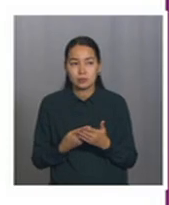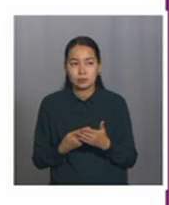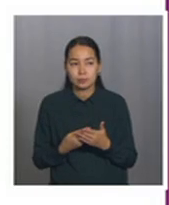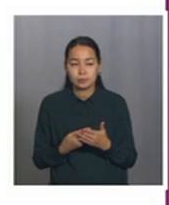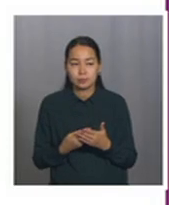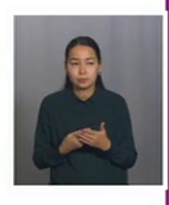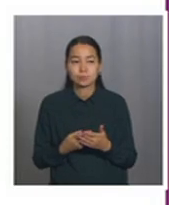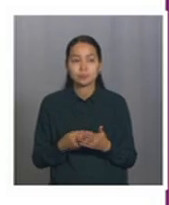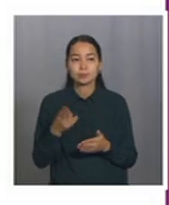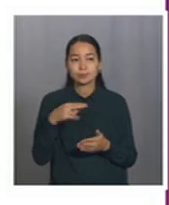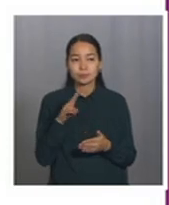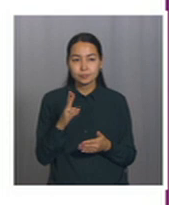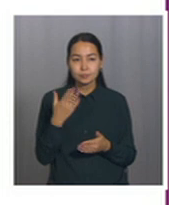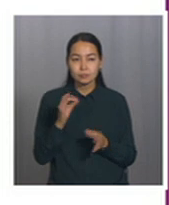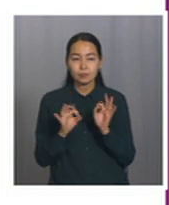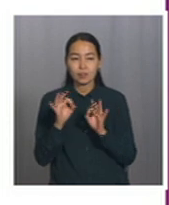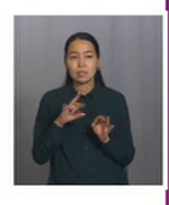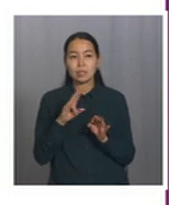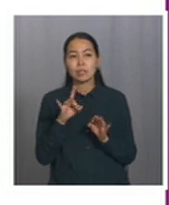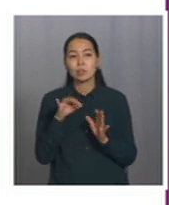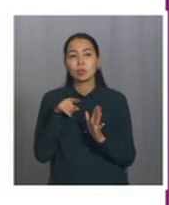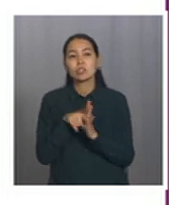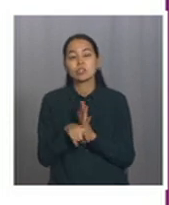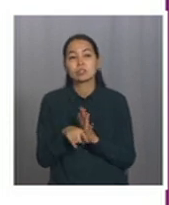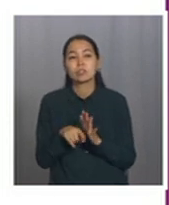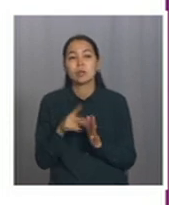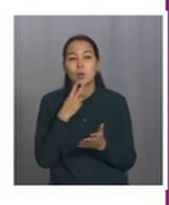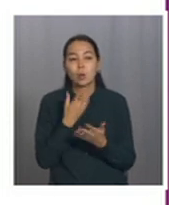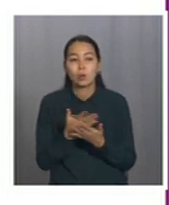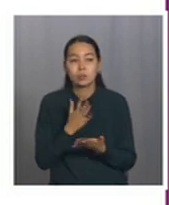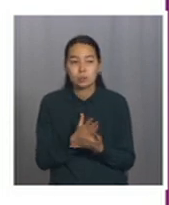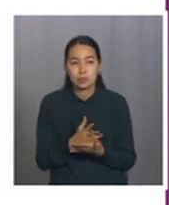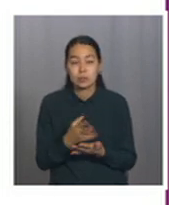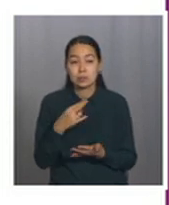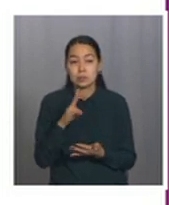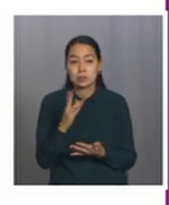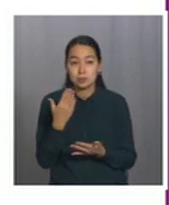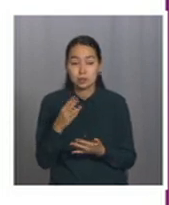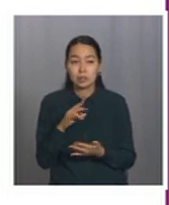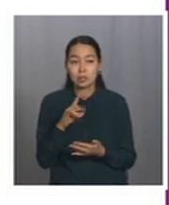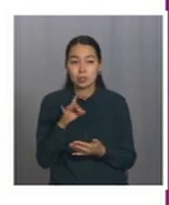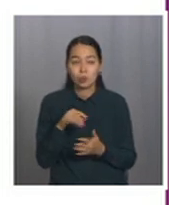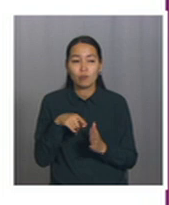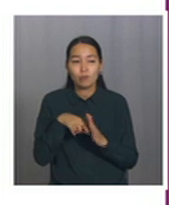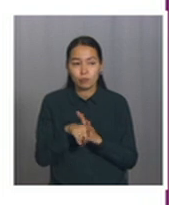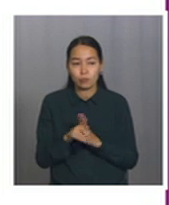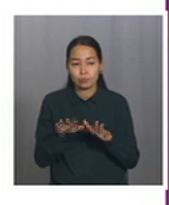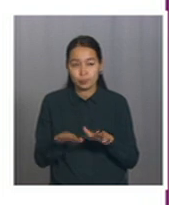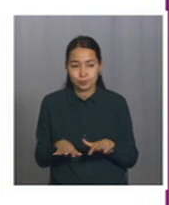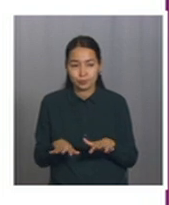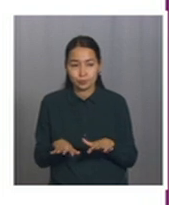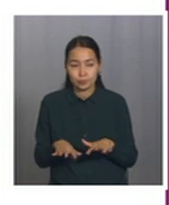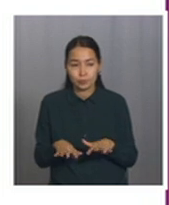ДНК молекуласының ядрода орналасуы көрсетілген. Яғни ДНК молекуласы ядроның ішінде орналасады.